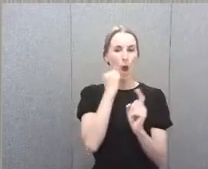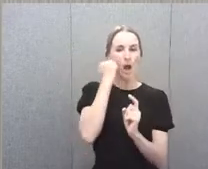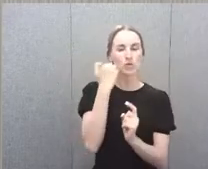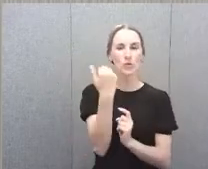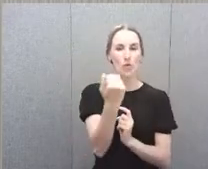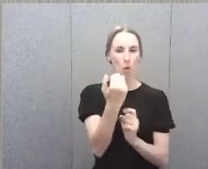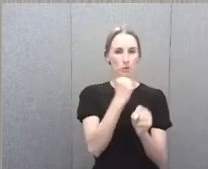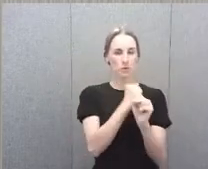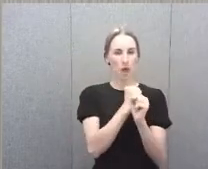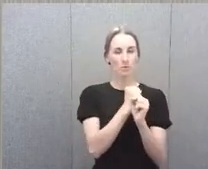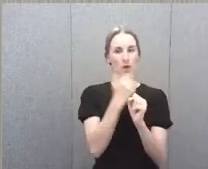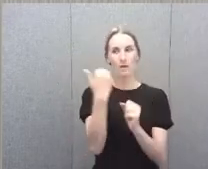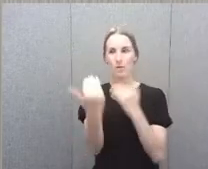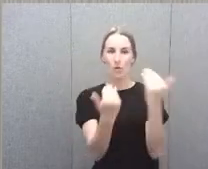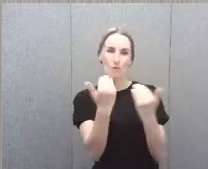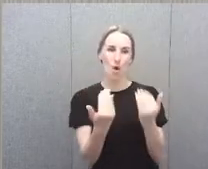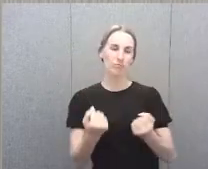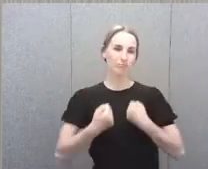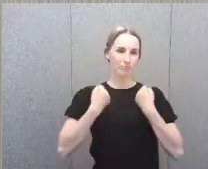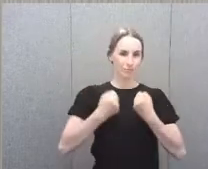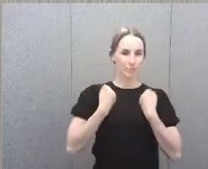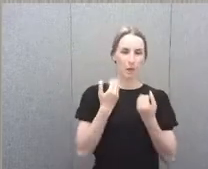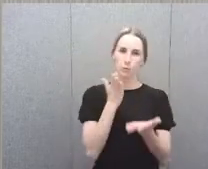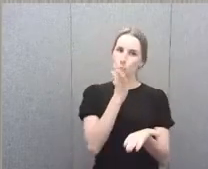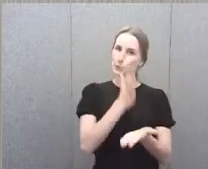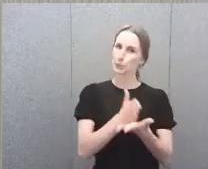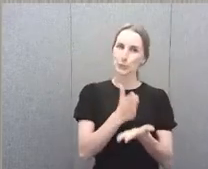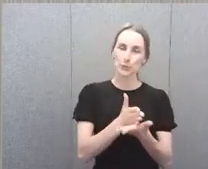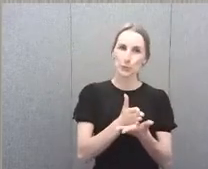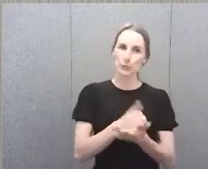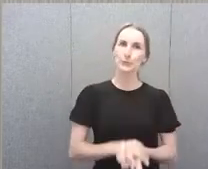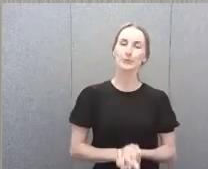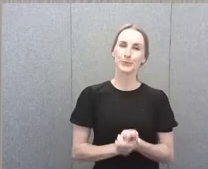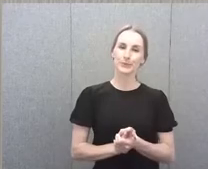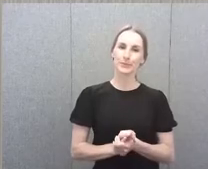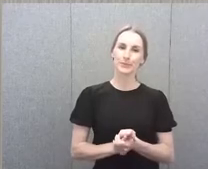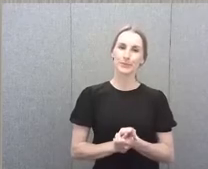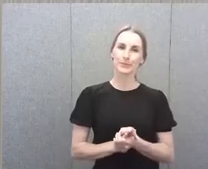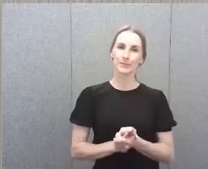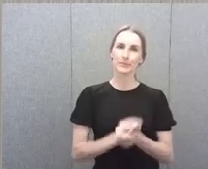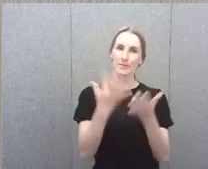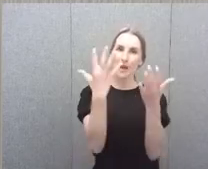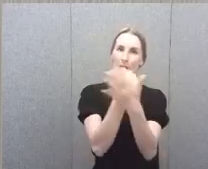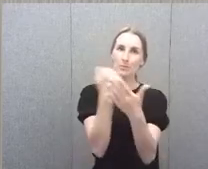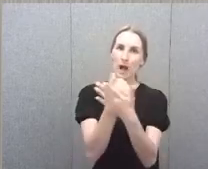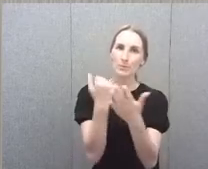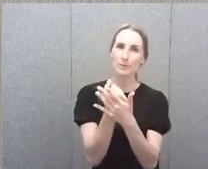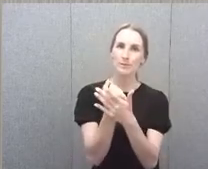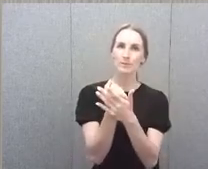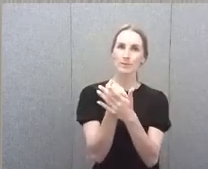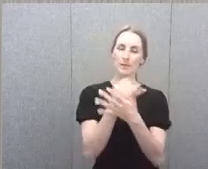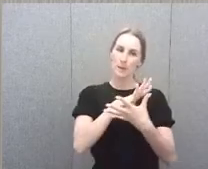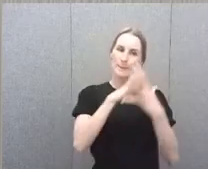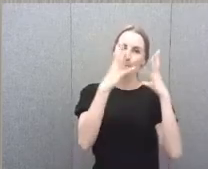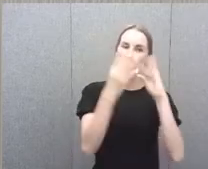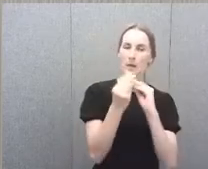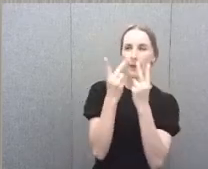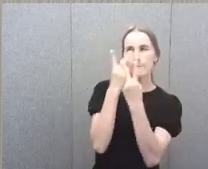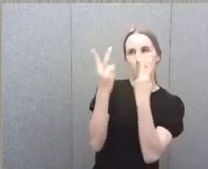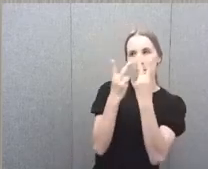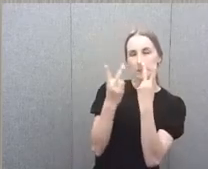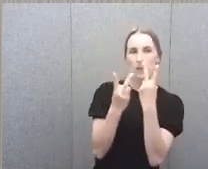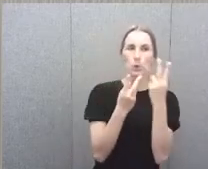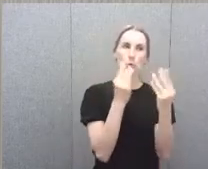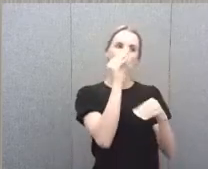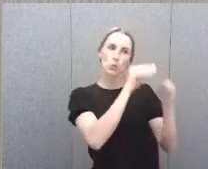просто необходимы для того, чтобы мы достигли своей визии безопасного мира для всех. Для нас большая честь быть с вами на этом